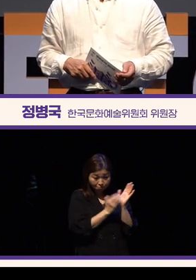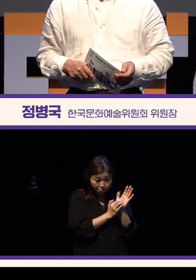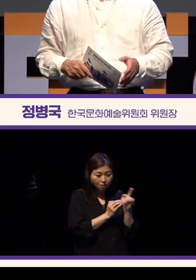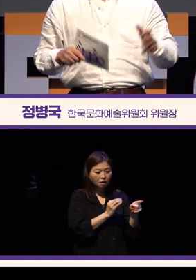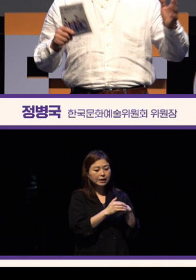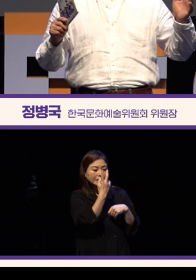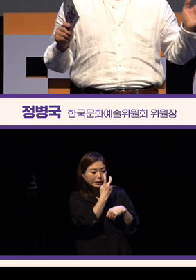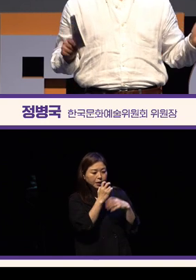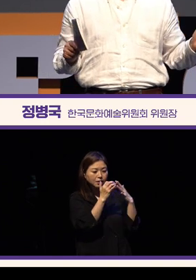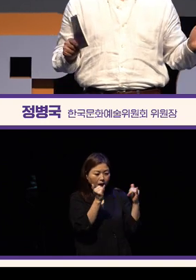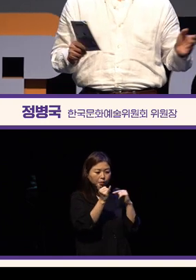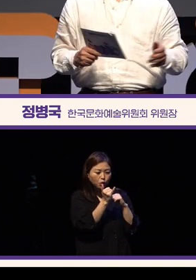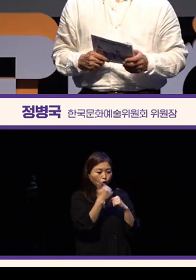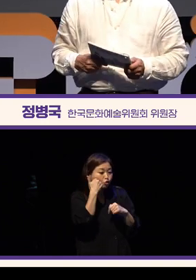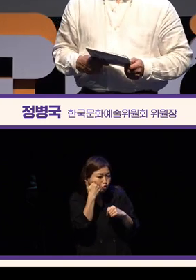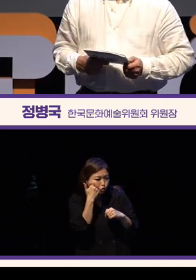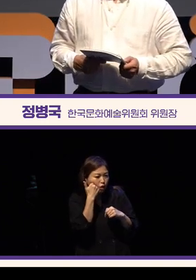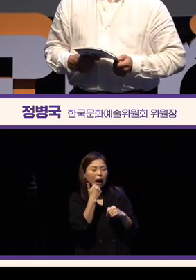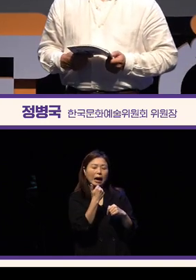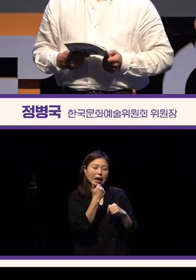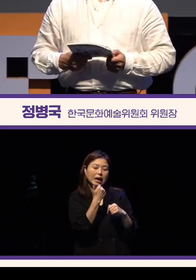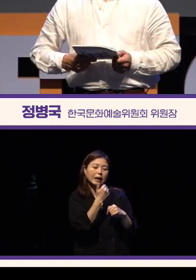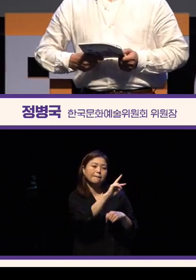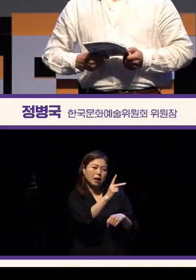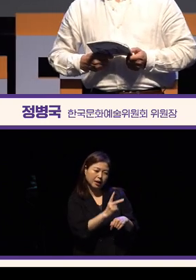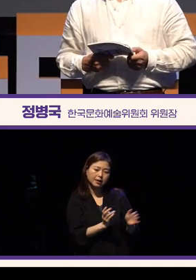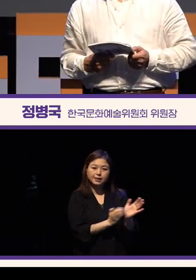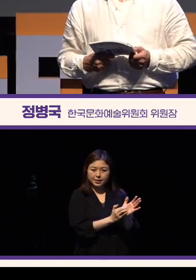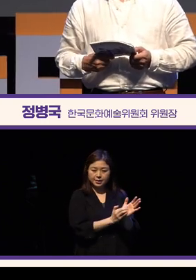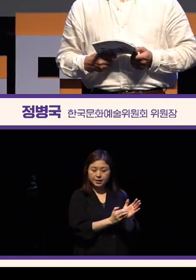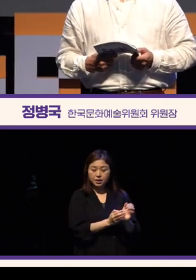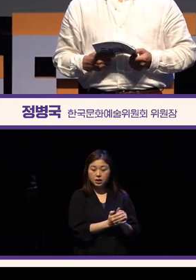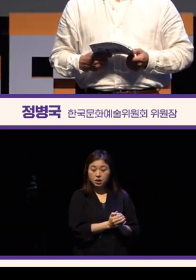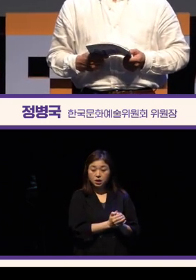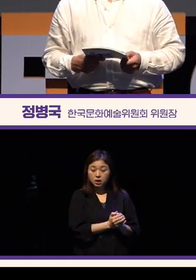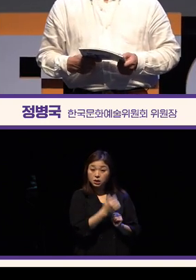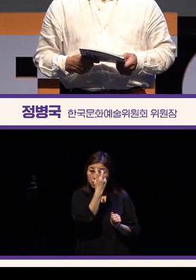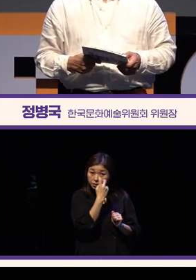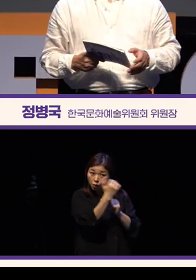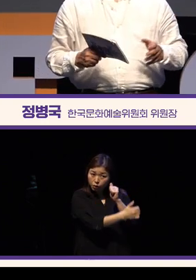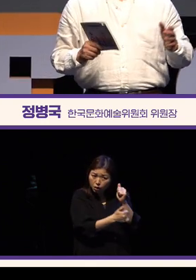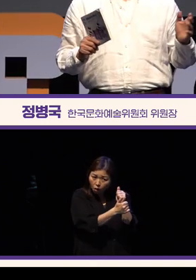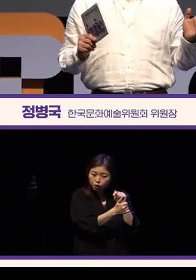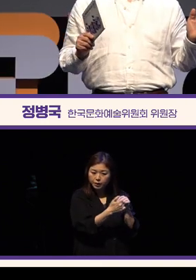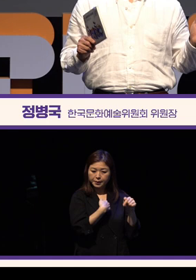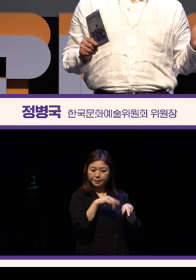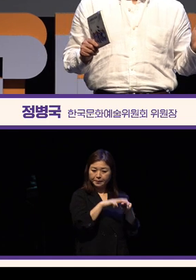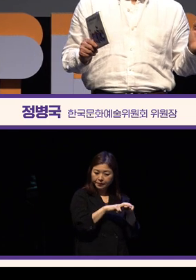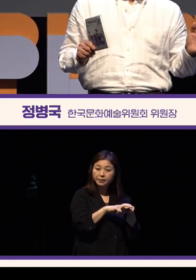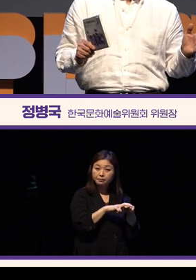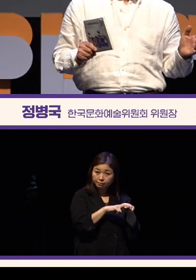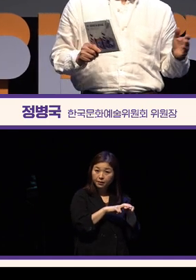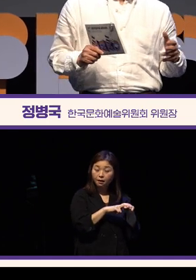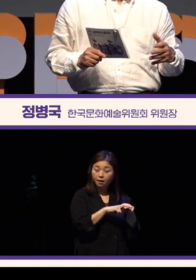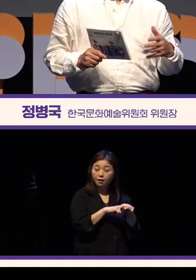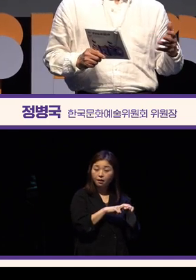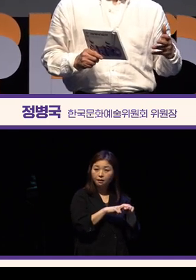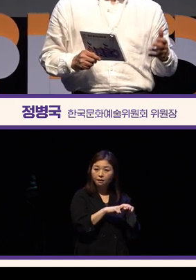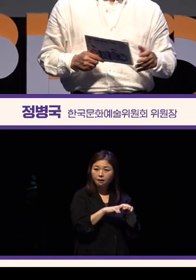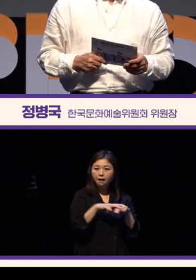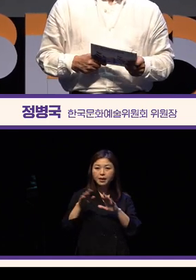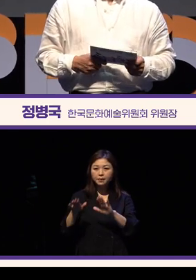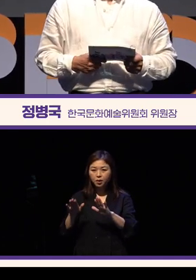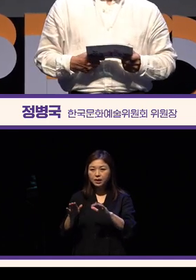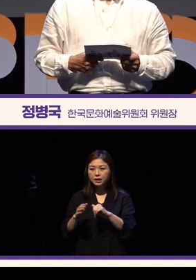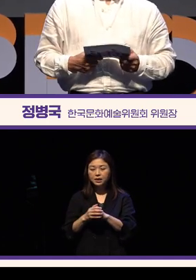심사위원들도 대폭 정비가 됐어요. 그러면 심사위원에 있다가 거기서 요번에는